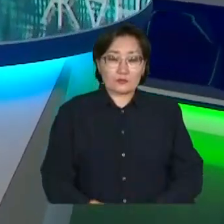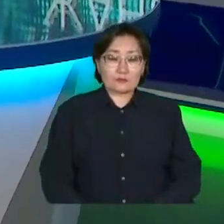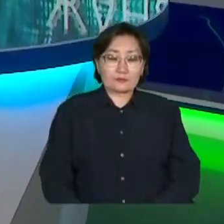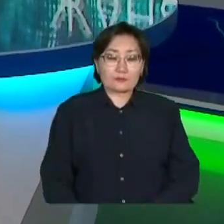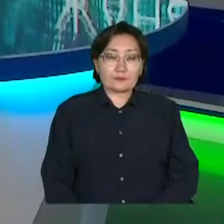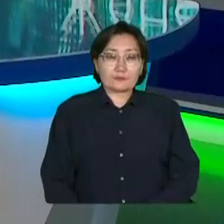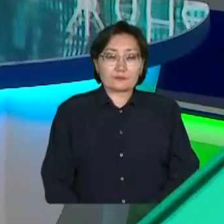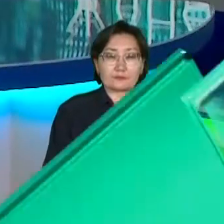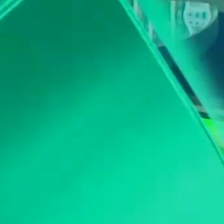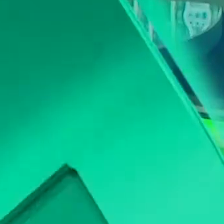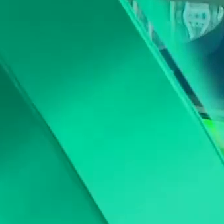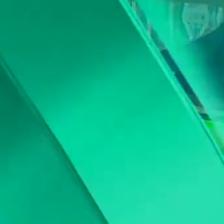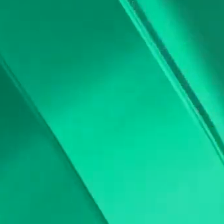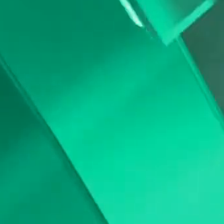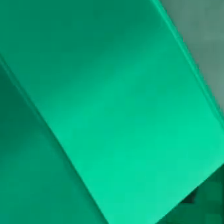көретілеріңіз.